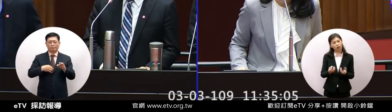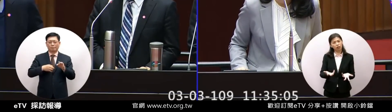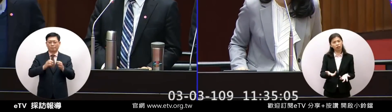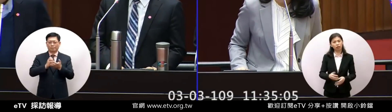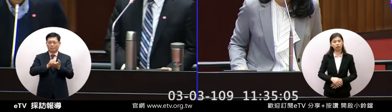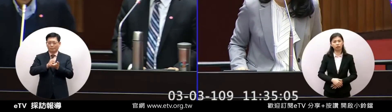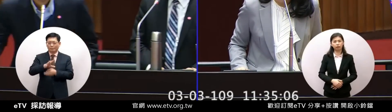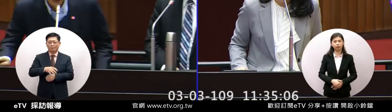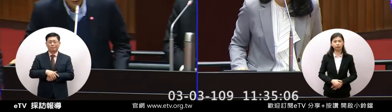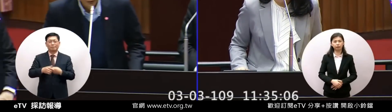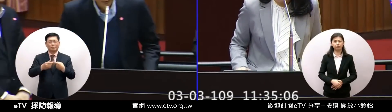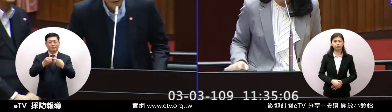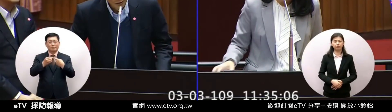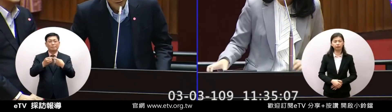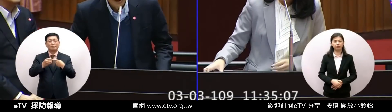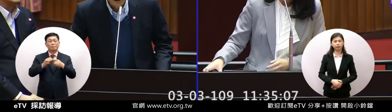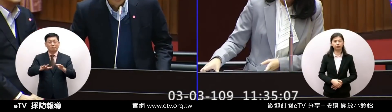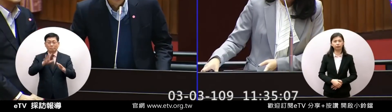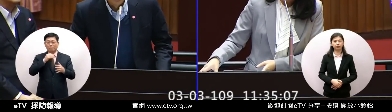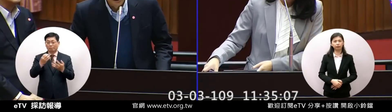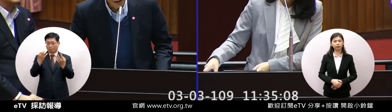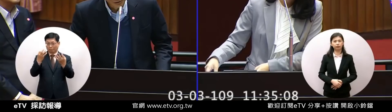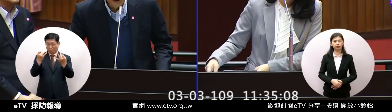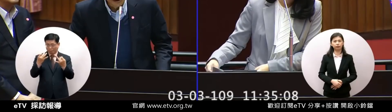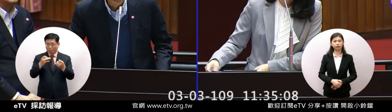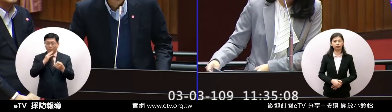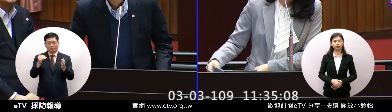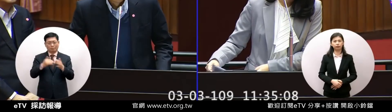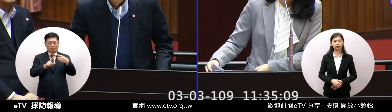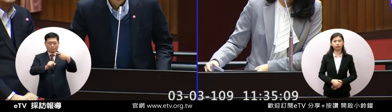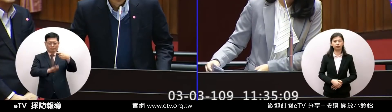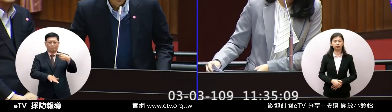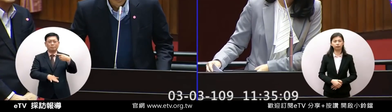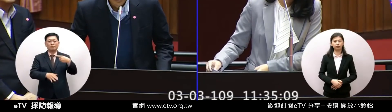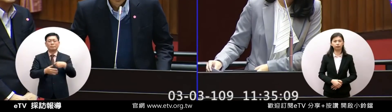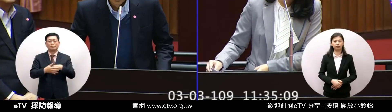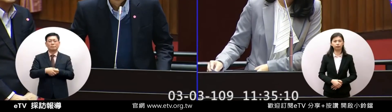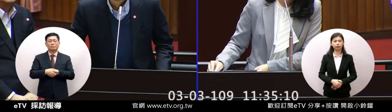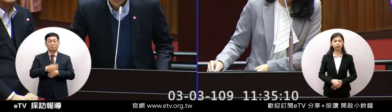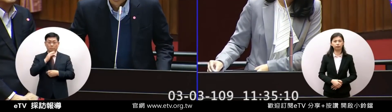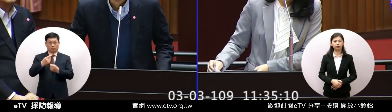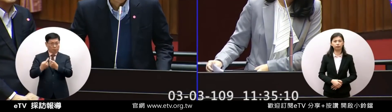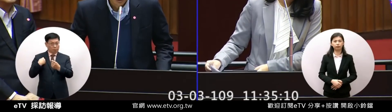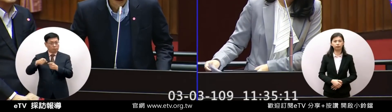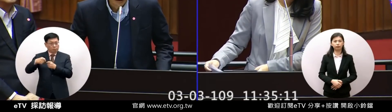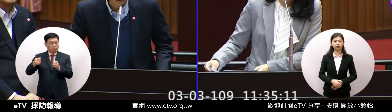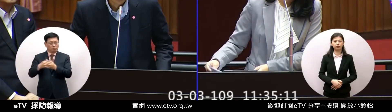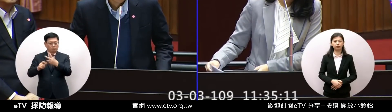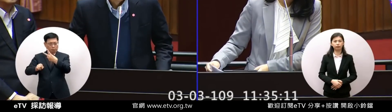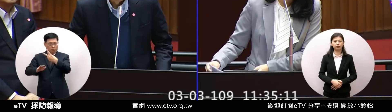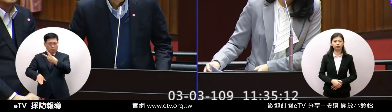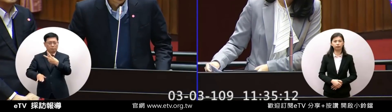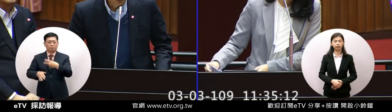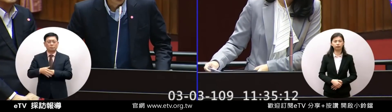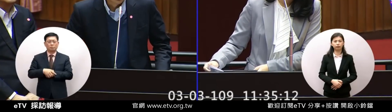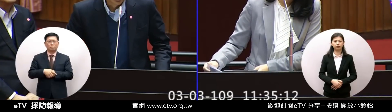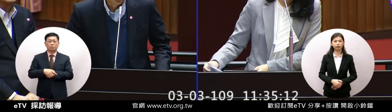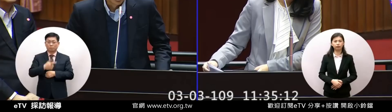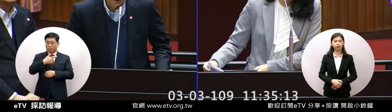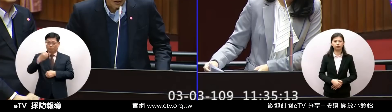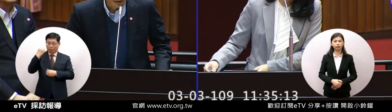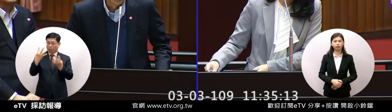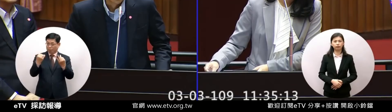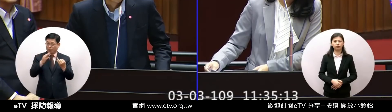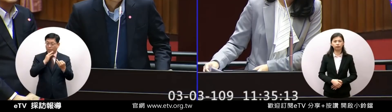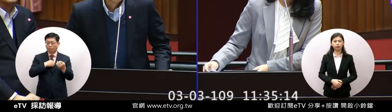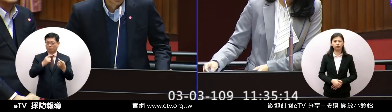答复，第一个就是说我们那个数字啊是到1月底，那么我们去年的计划是到2月底，那么我们最新的